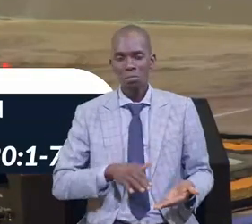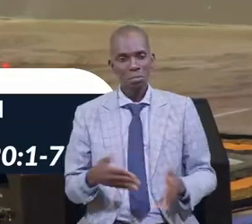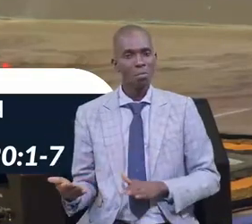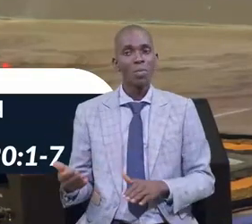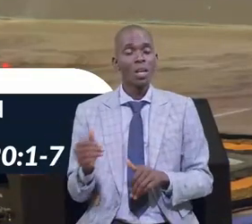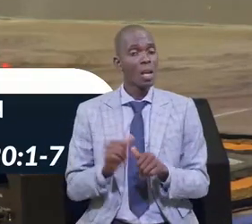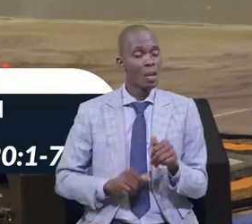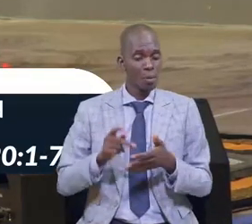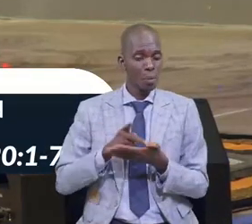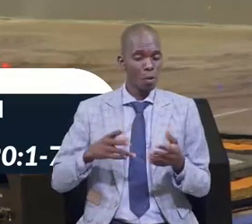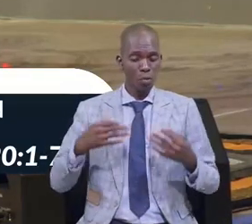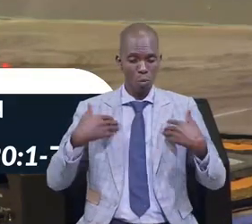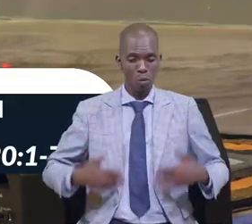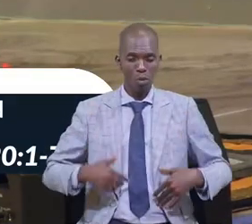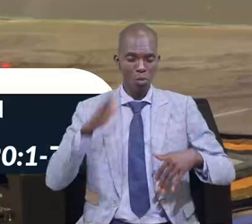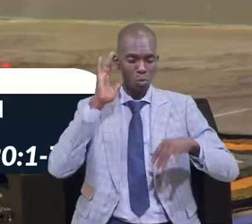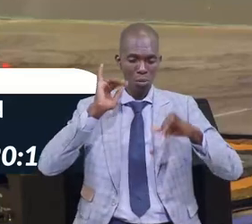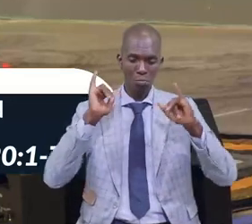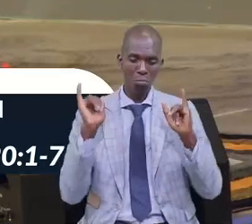du corps demeurera